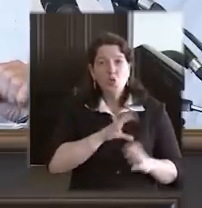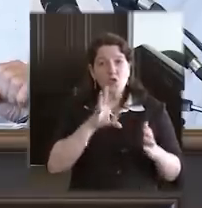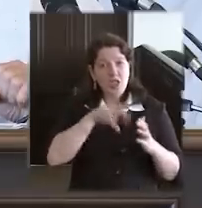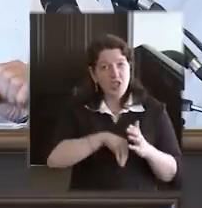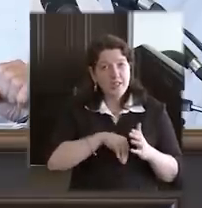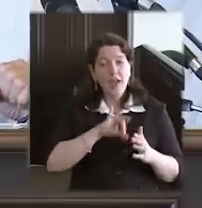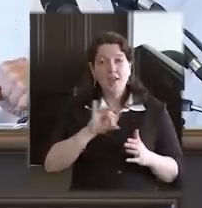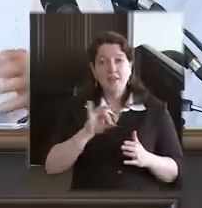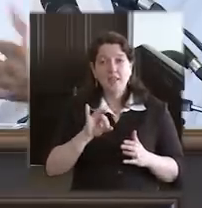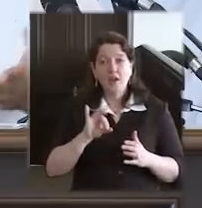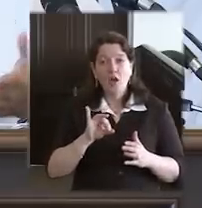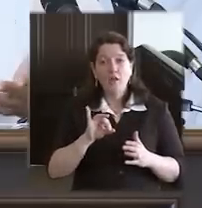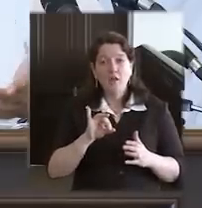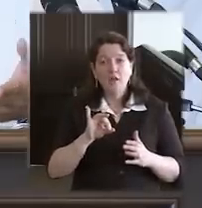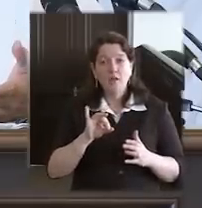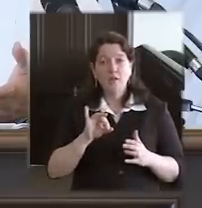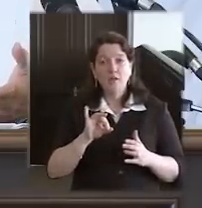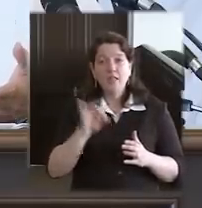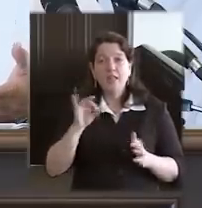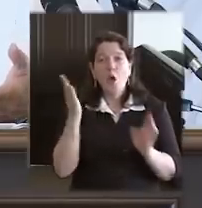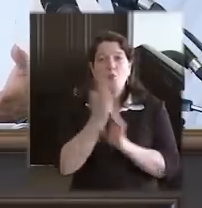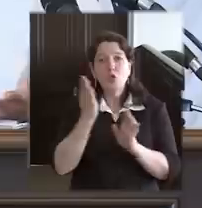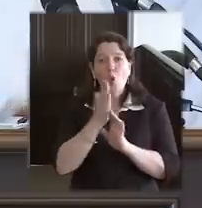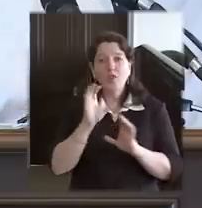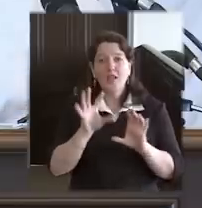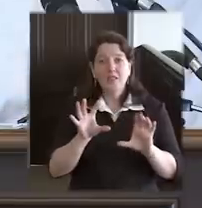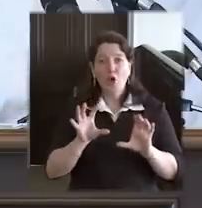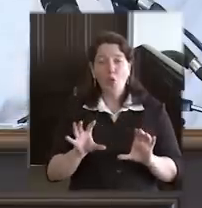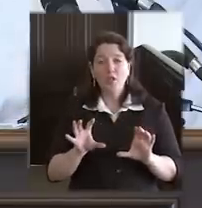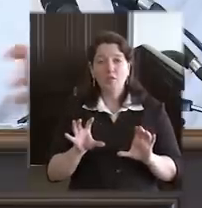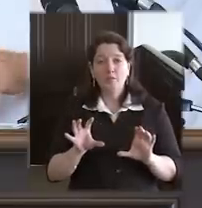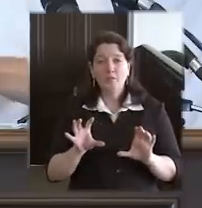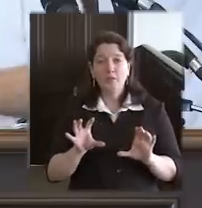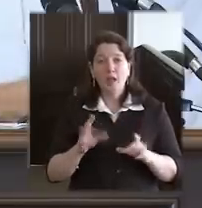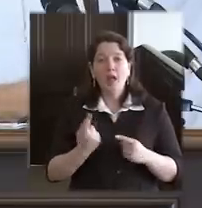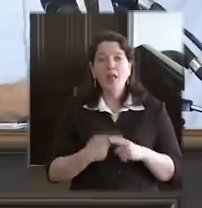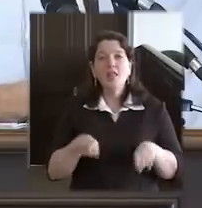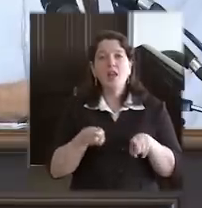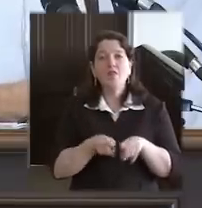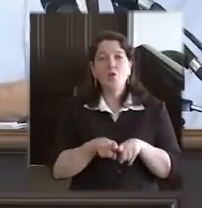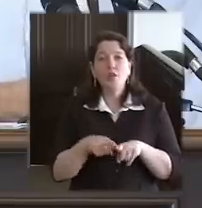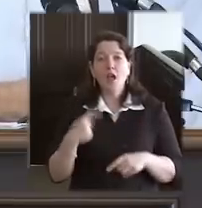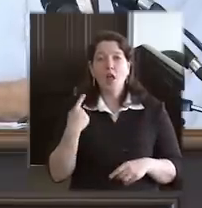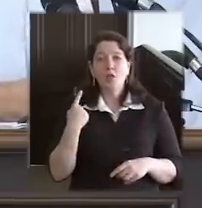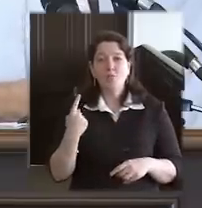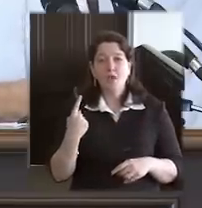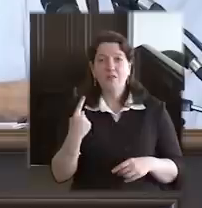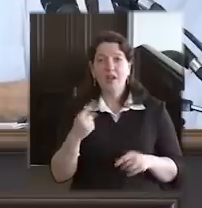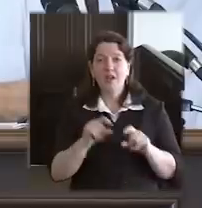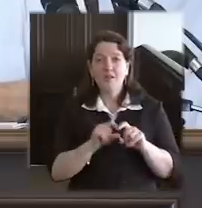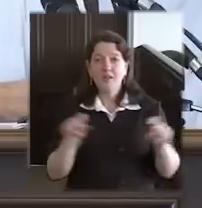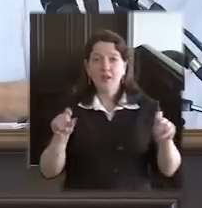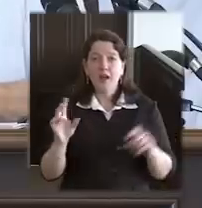юридических, так и мы назовем природных законов. Так вот, первое